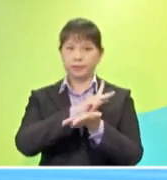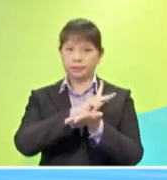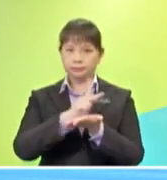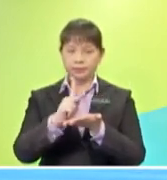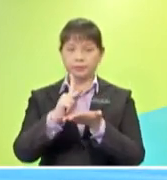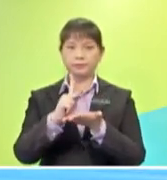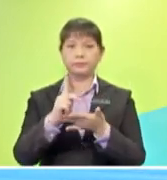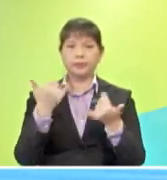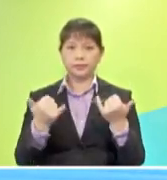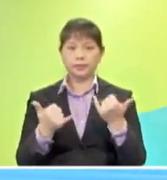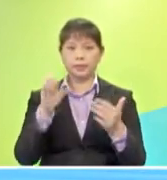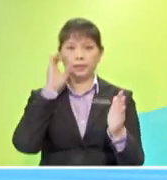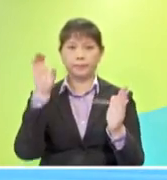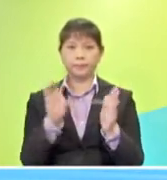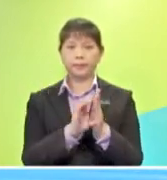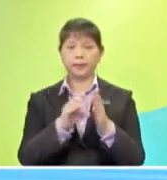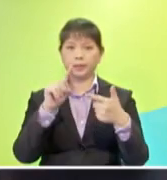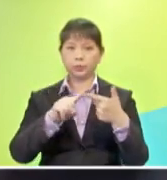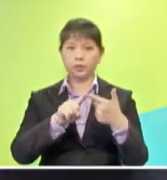gambar kedua